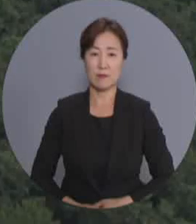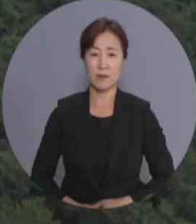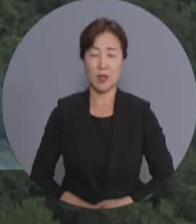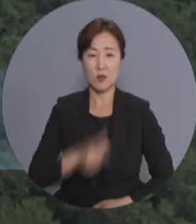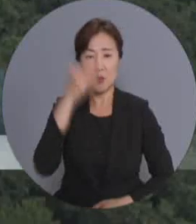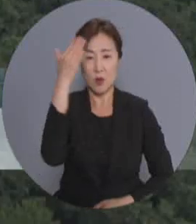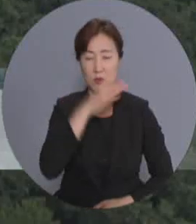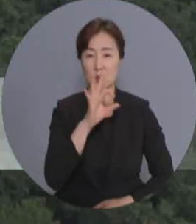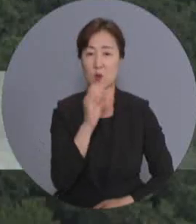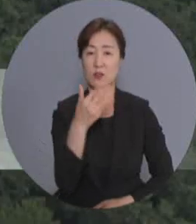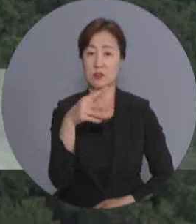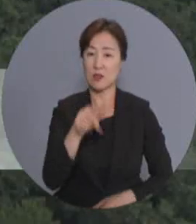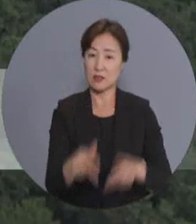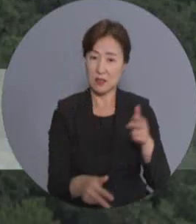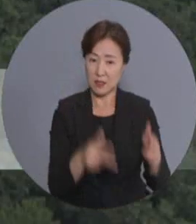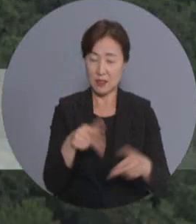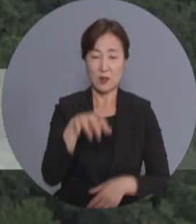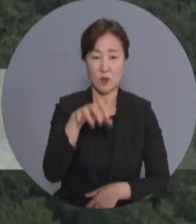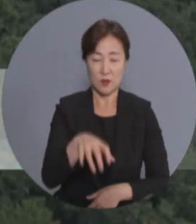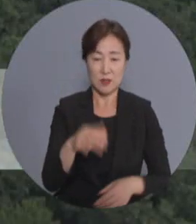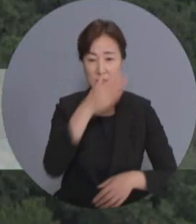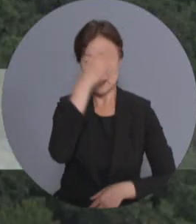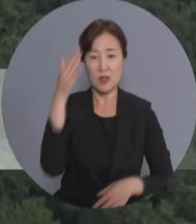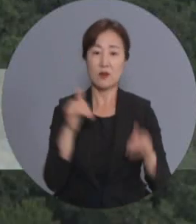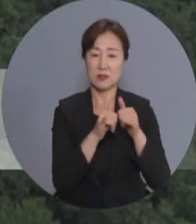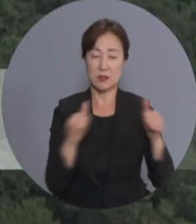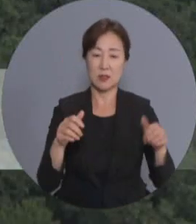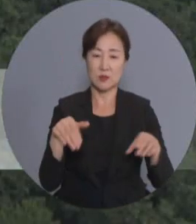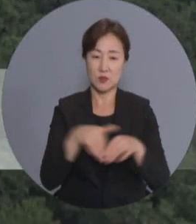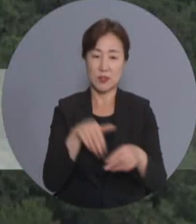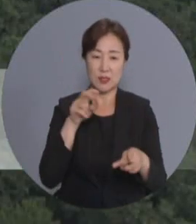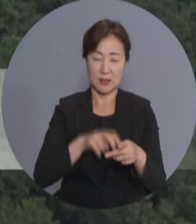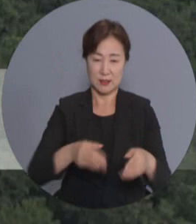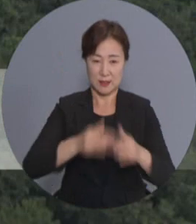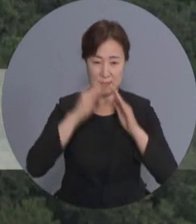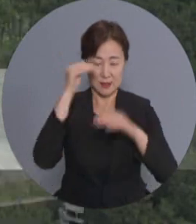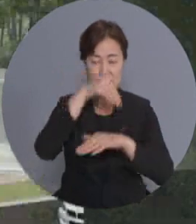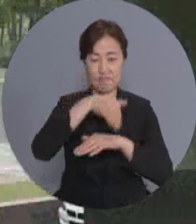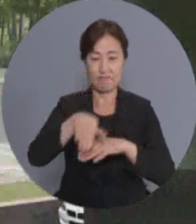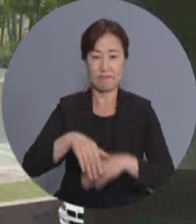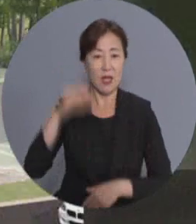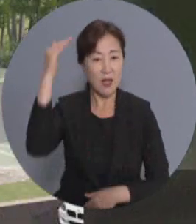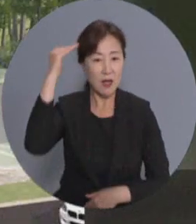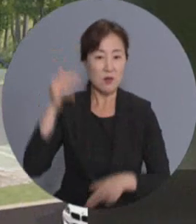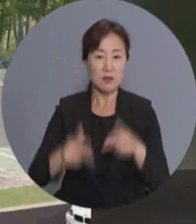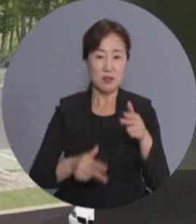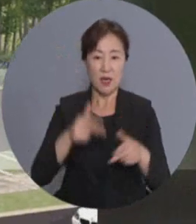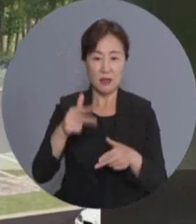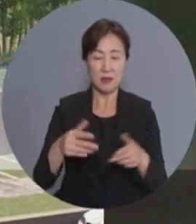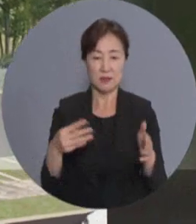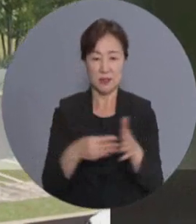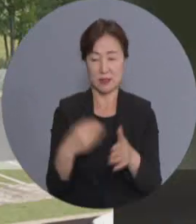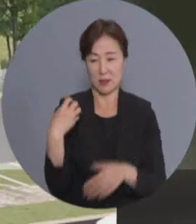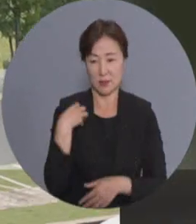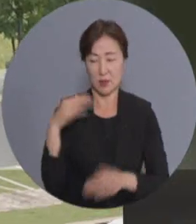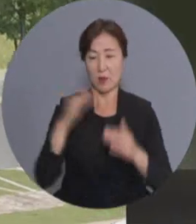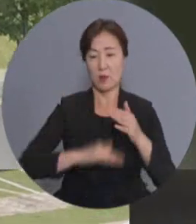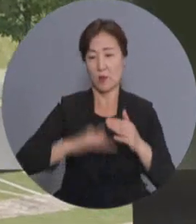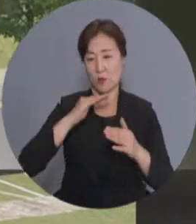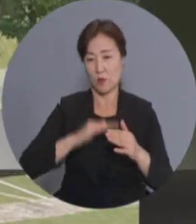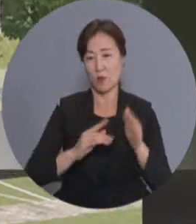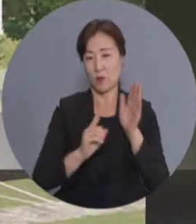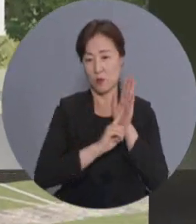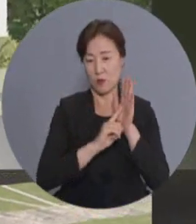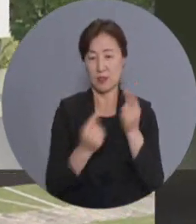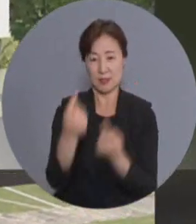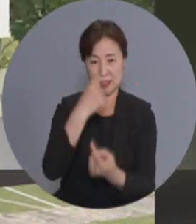여수 5천 산단의 청년 문화센터가 건립됩니다 여수시는 한국 산업단지 공단이 주관하는 공모 사업에 최종